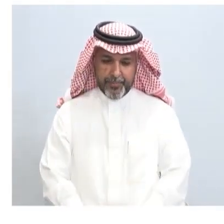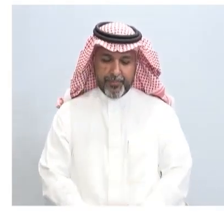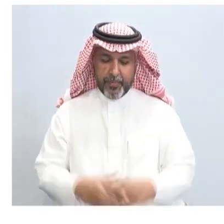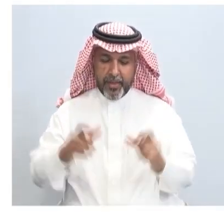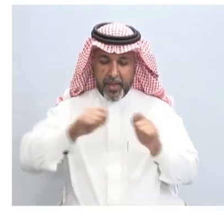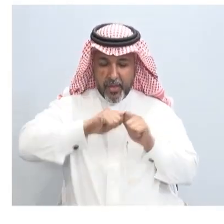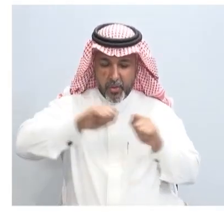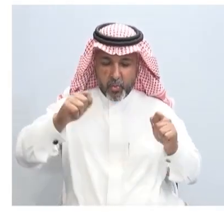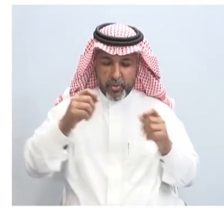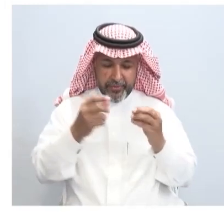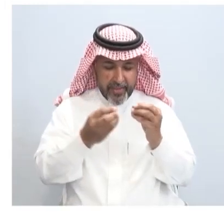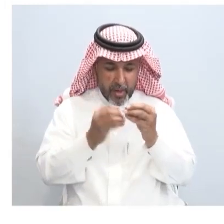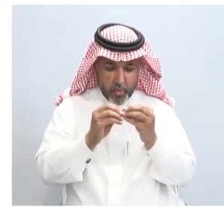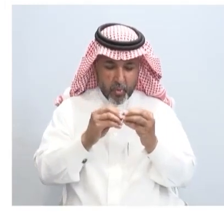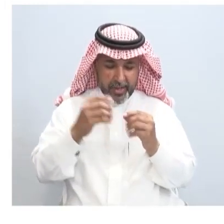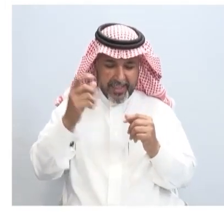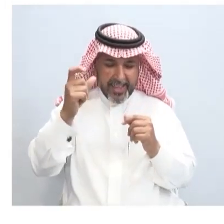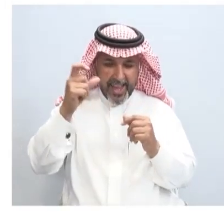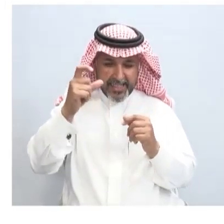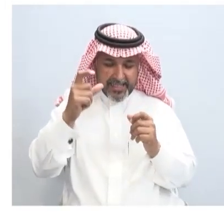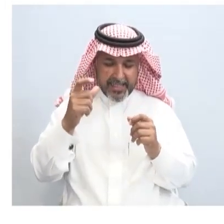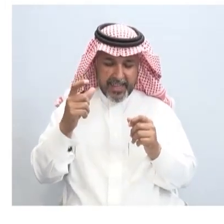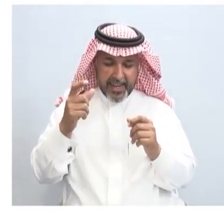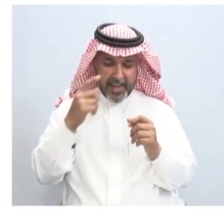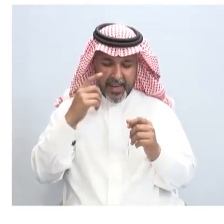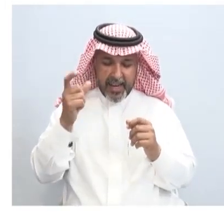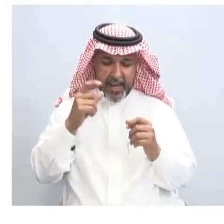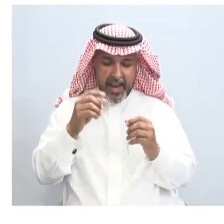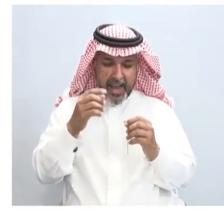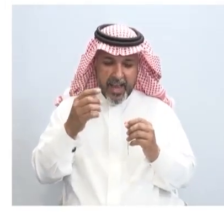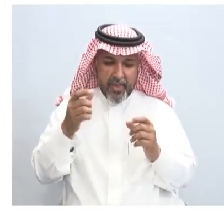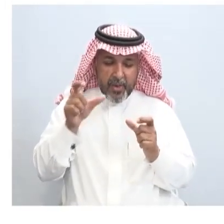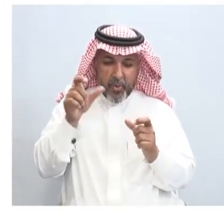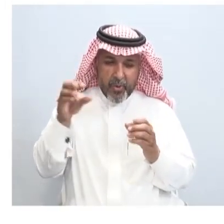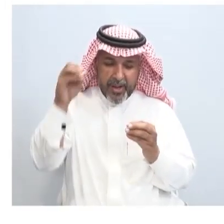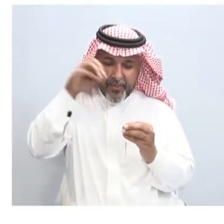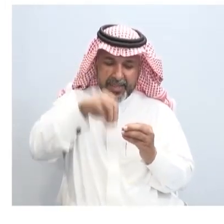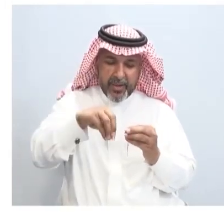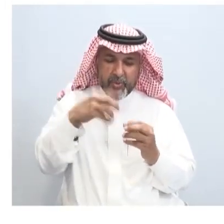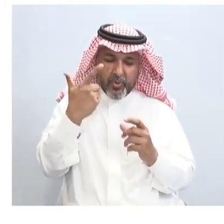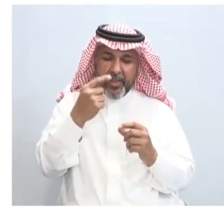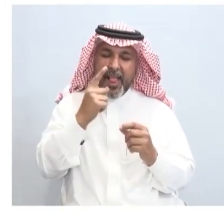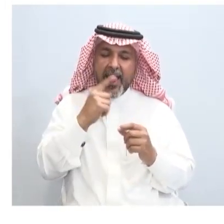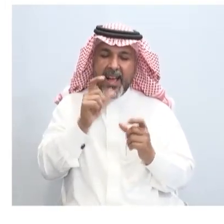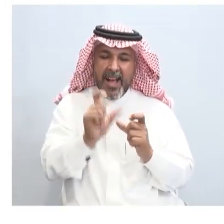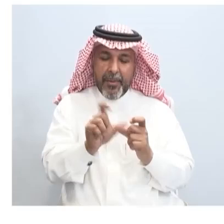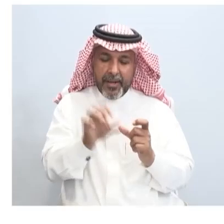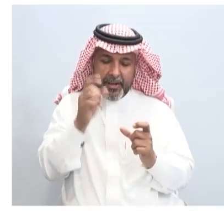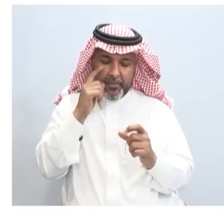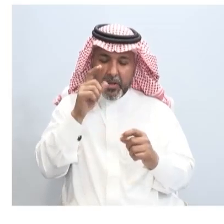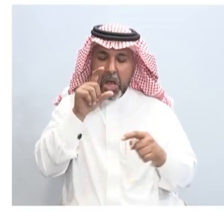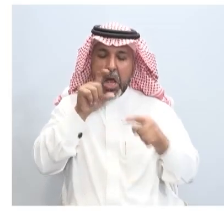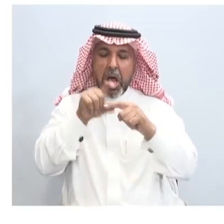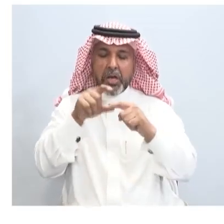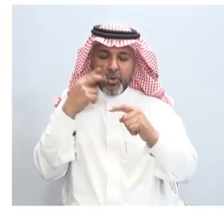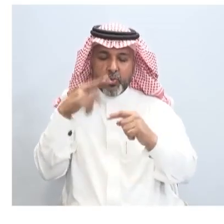قطعه اخرى فبالتالي ما احتمال ان تقع النقطه في داخل البي سي بتقسم طول البي سي على طول القطعه كامله اللي